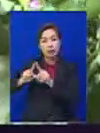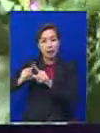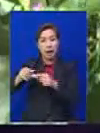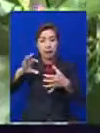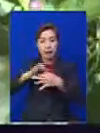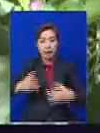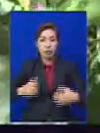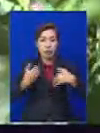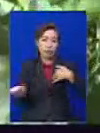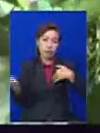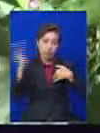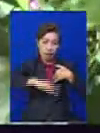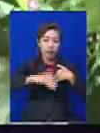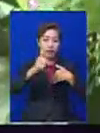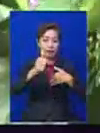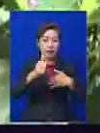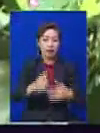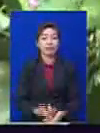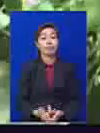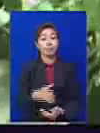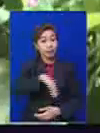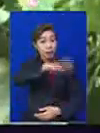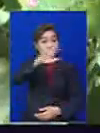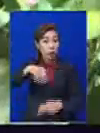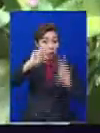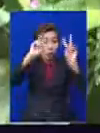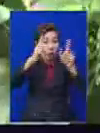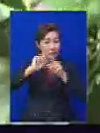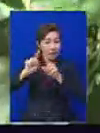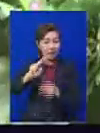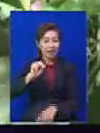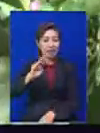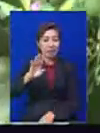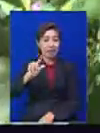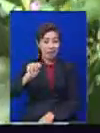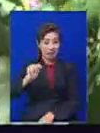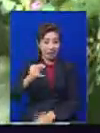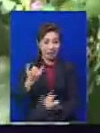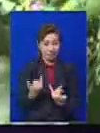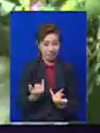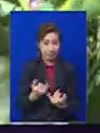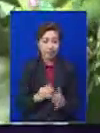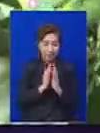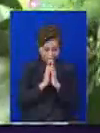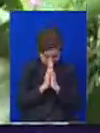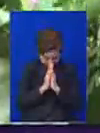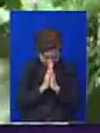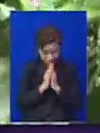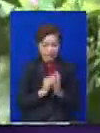งชีวิตในแต่ละวันได้ค่ะและทั้งหมดนี้ทุกประเด็นกับ NBT สวัสดีค่ะ